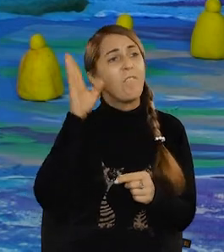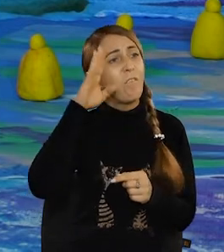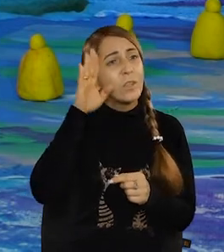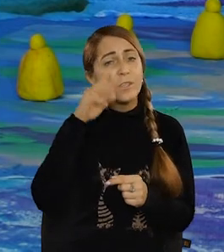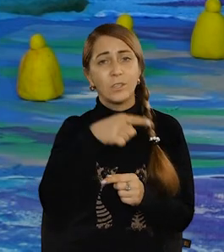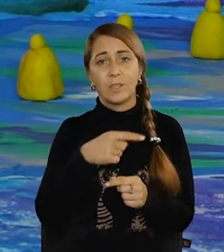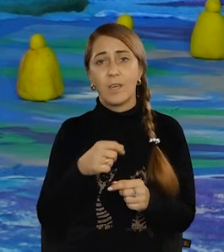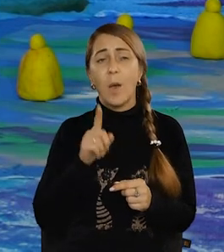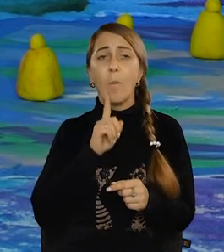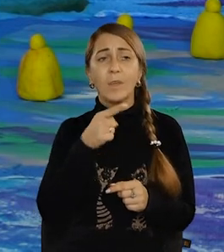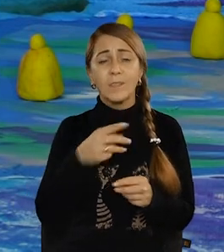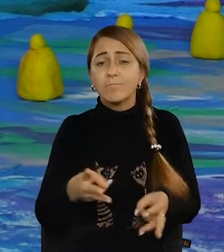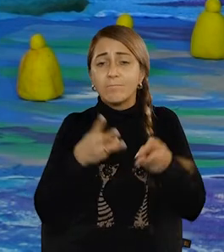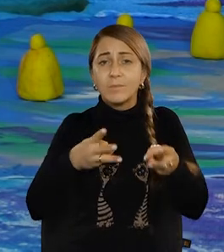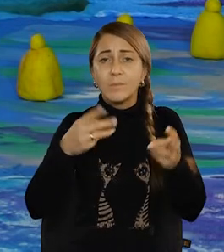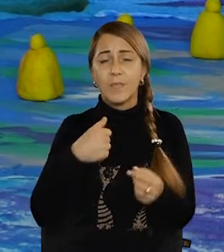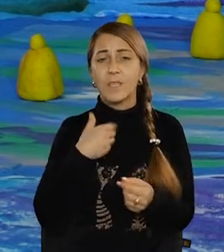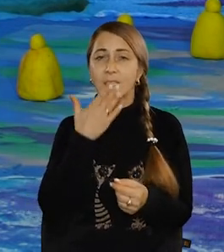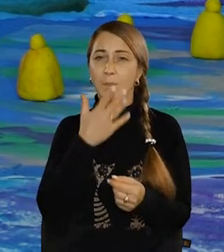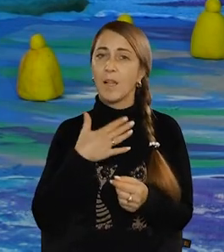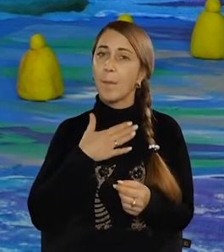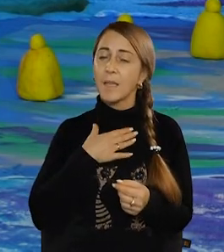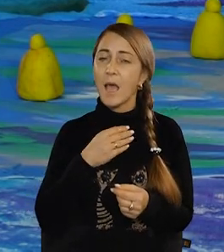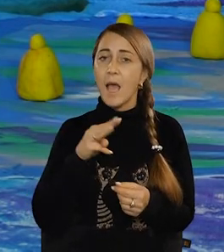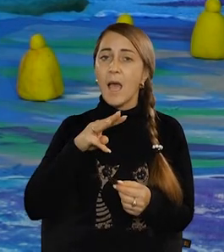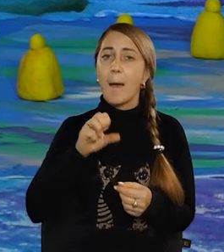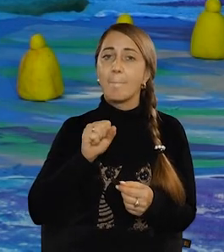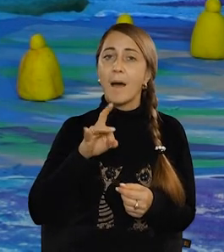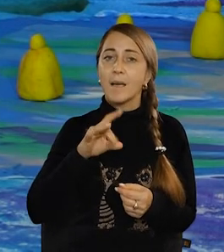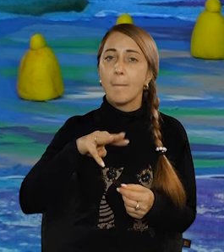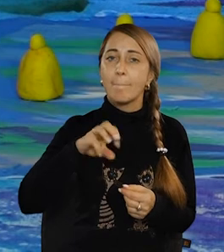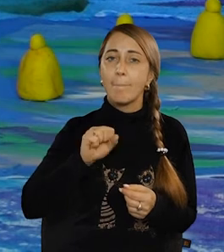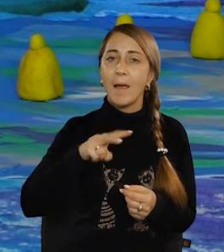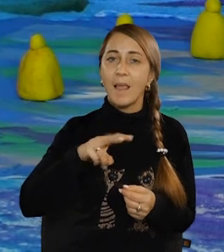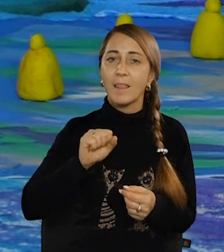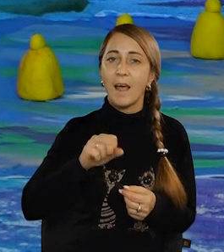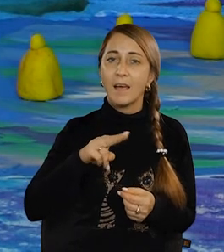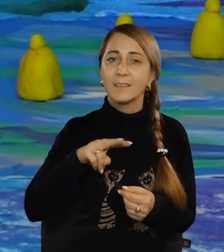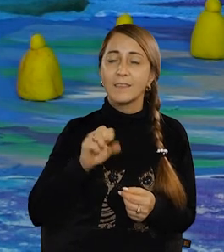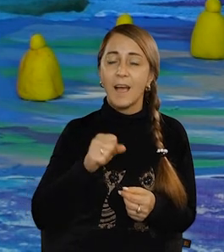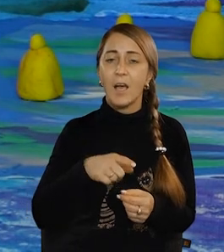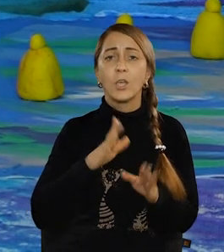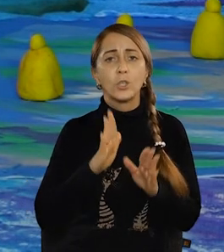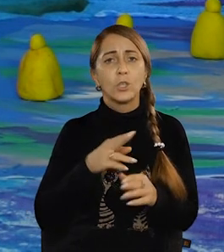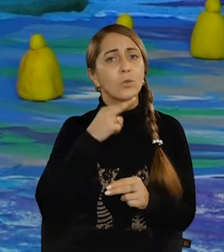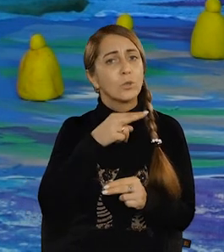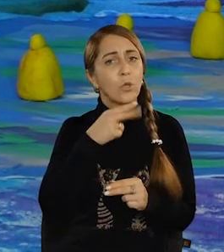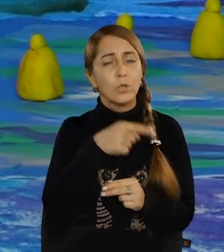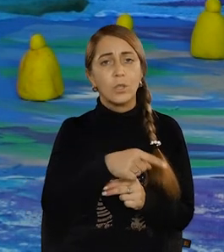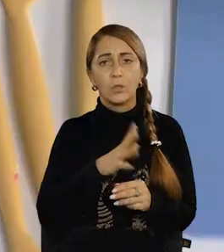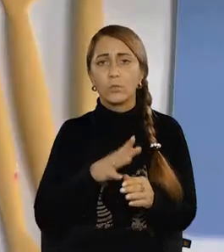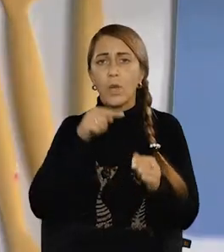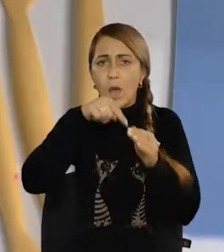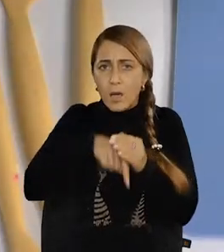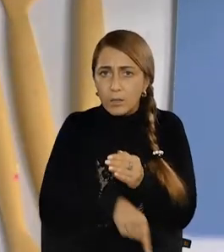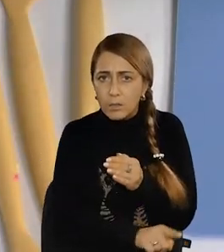доки ти розпалиш багаття? Запитала мене Мармеладка, дістаючи свій рожевий купальник. Тільки обережно, тут дуже